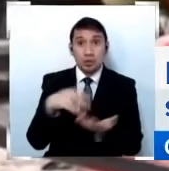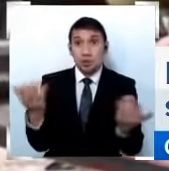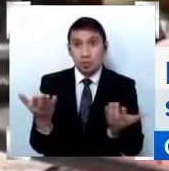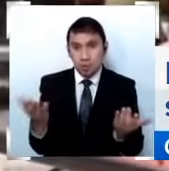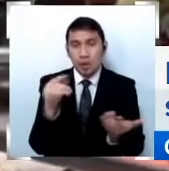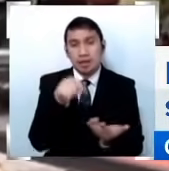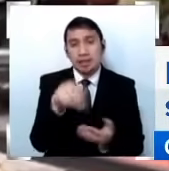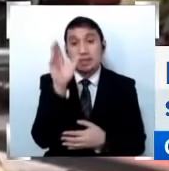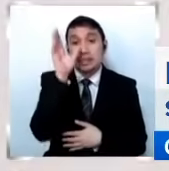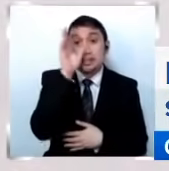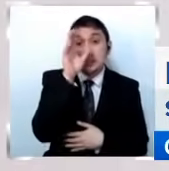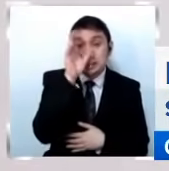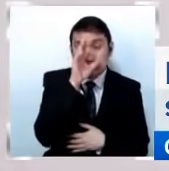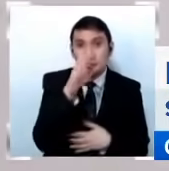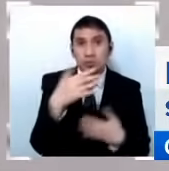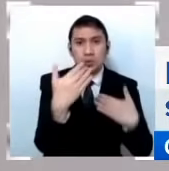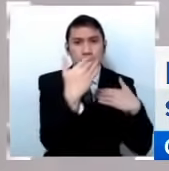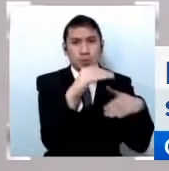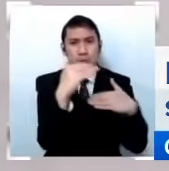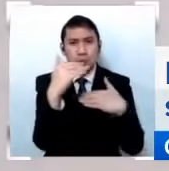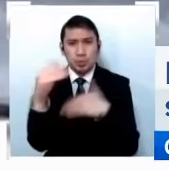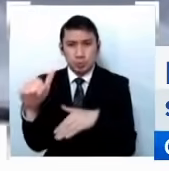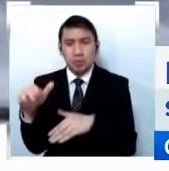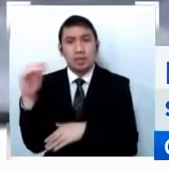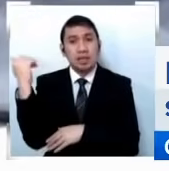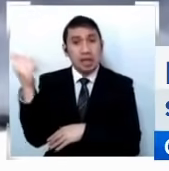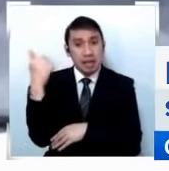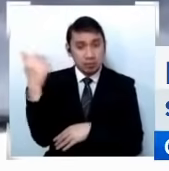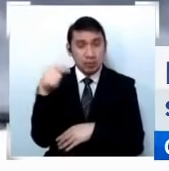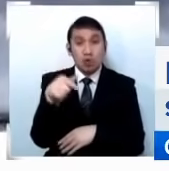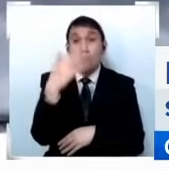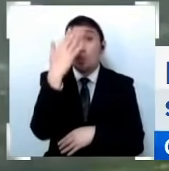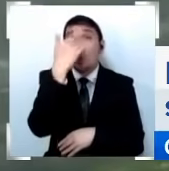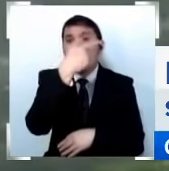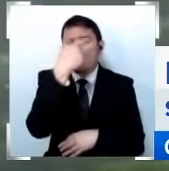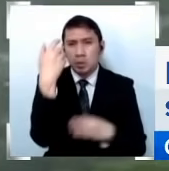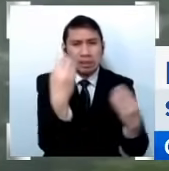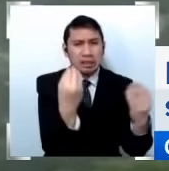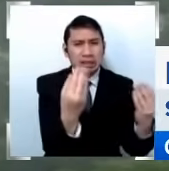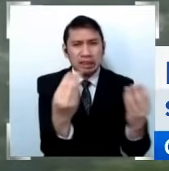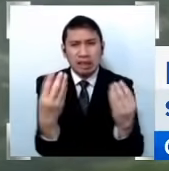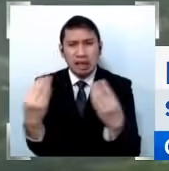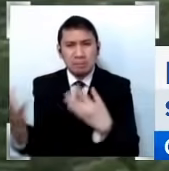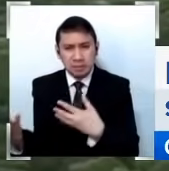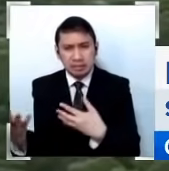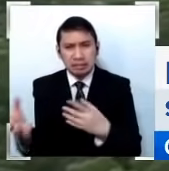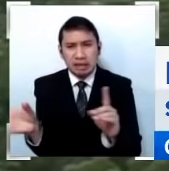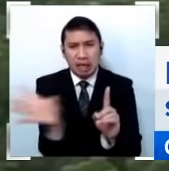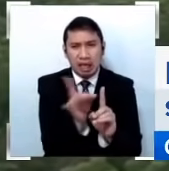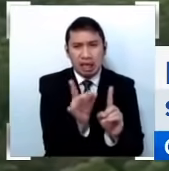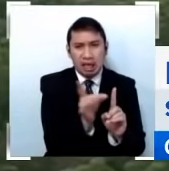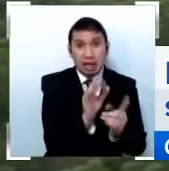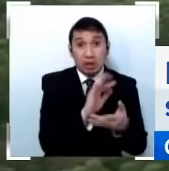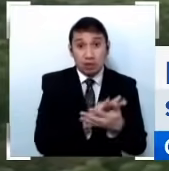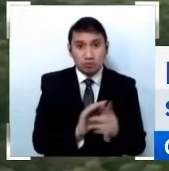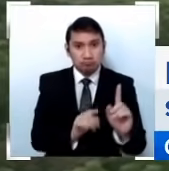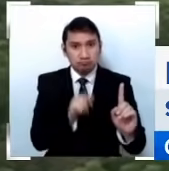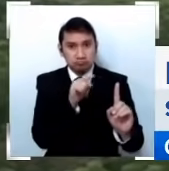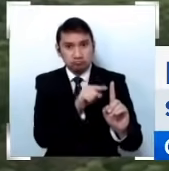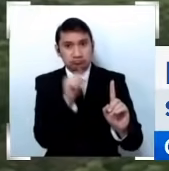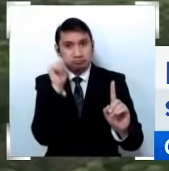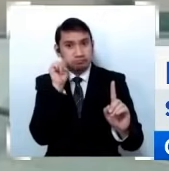na ang mga nagseserbisyong ambulansya roon dahil sa dami ng COVID patients. Ang isang ang babaeng COVID patient na 28